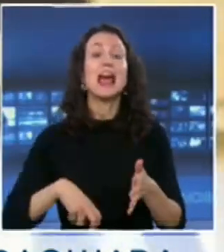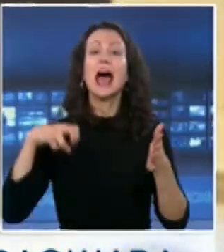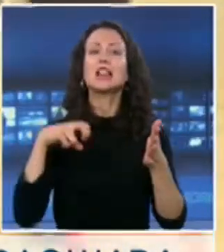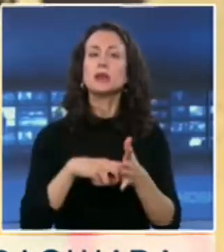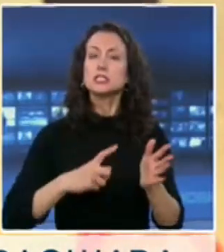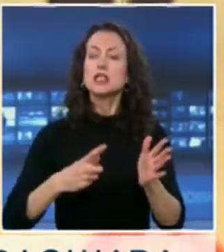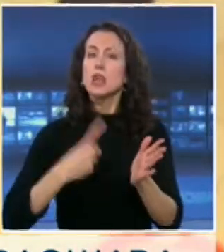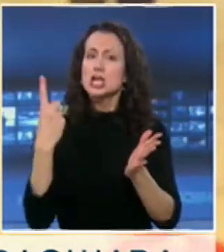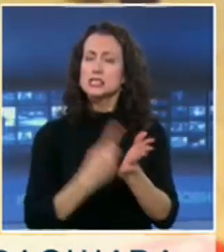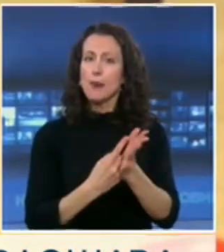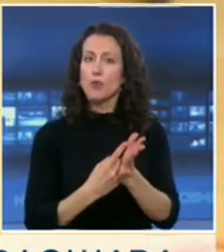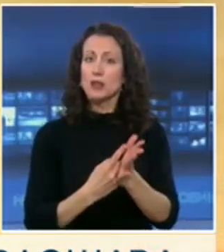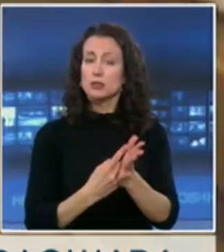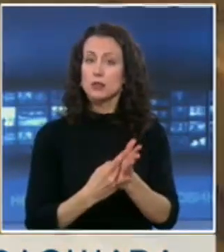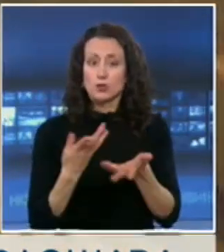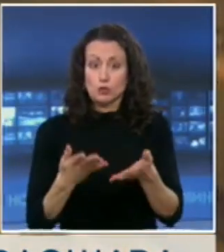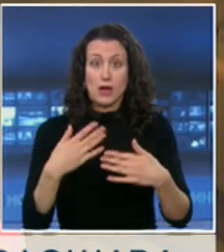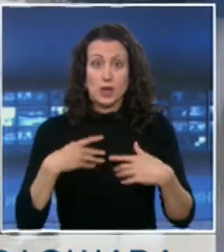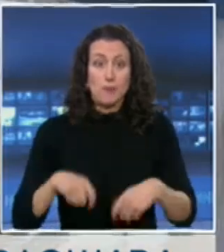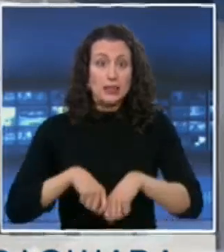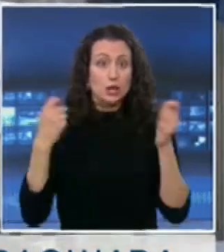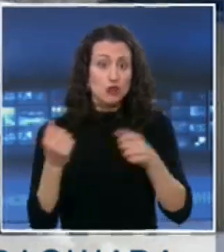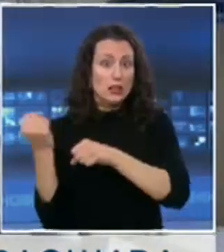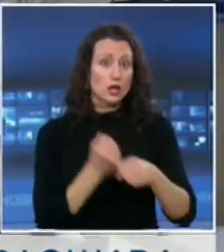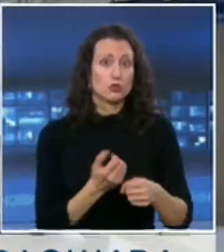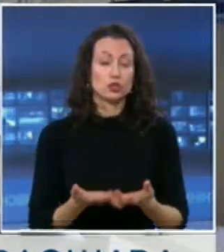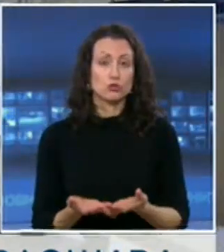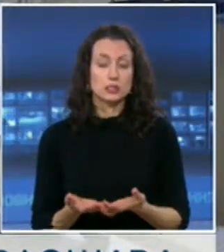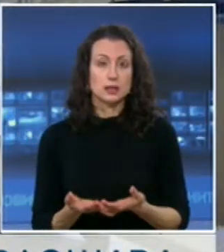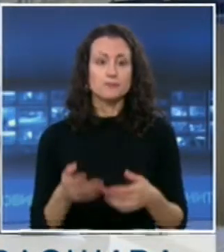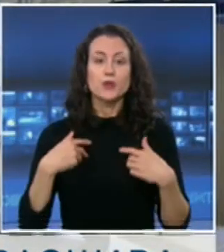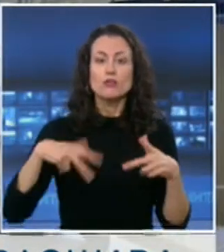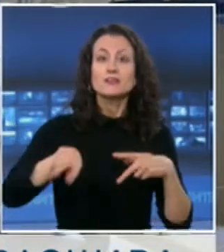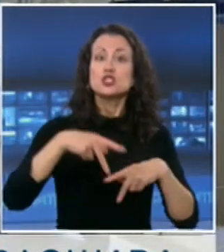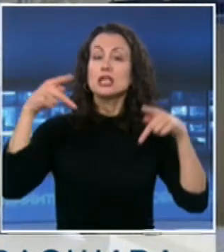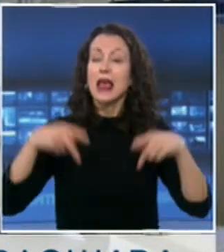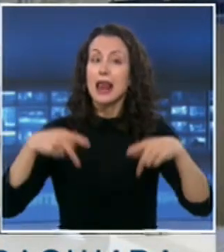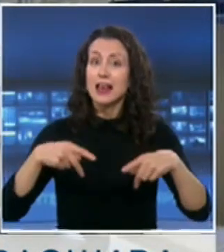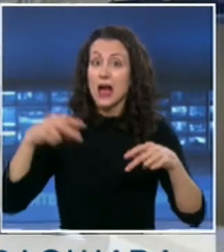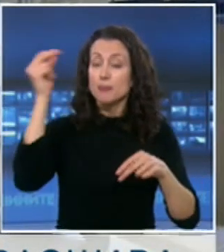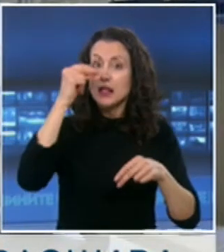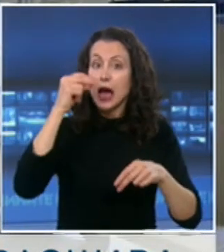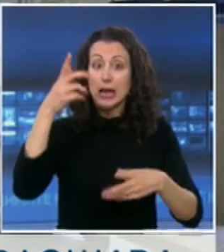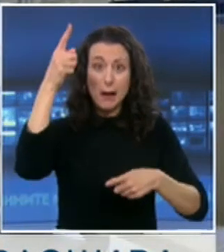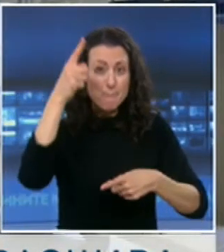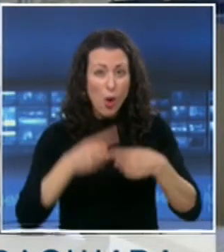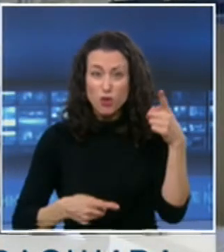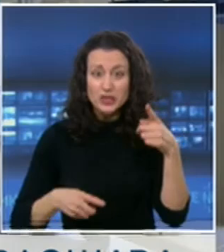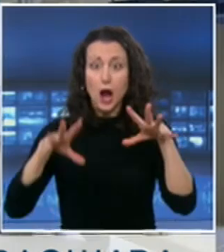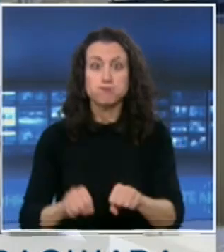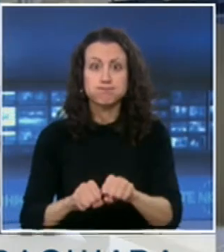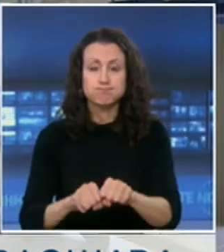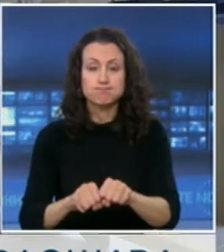тогава имаме и принцип нарушение на Конституцията. От наличните легла в страната почти половината вече са заети. При интензивните